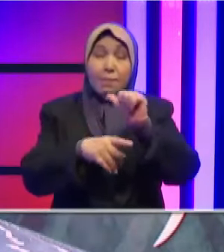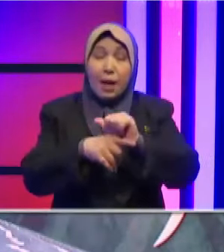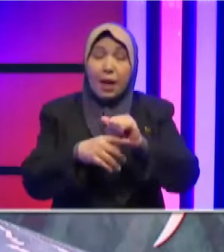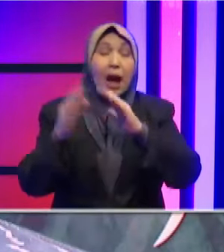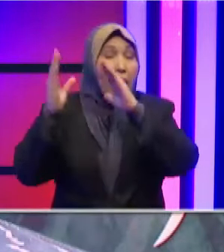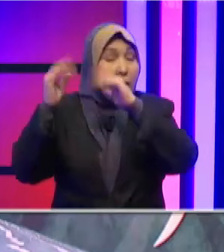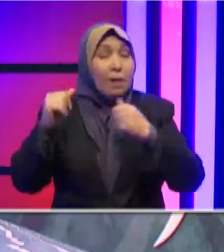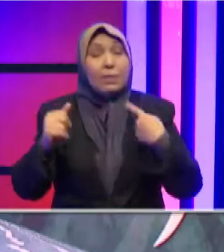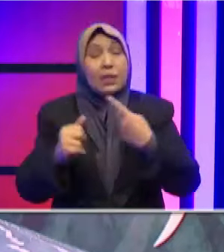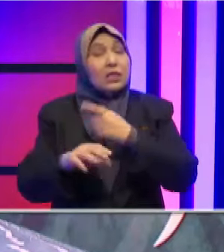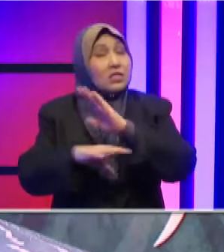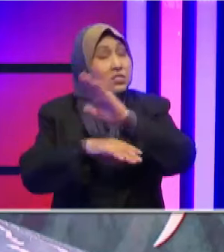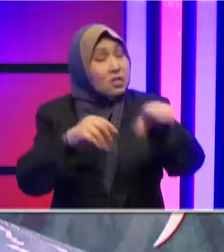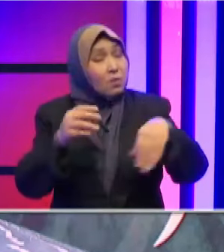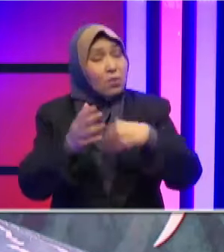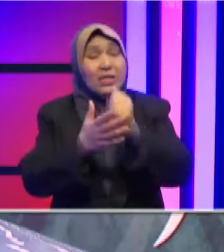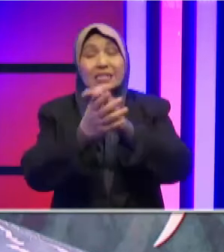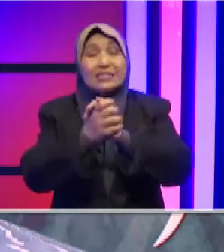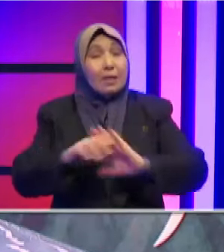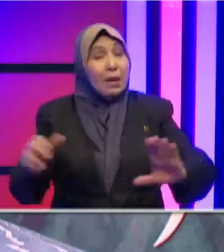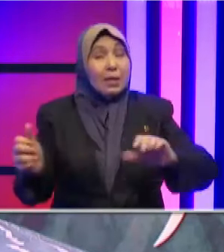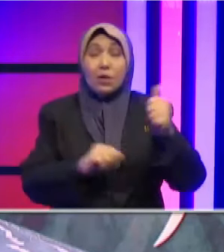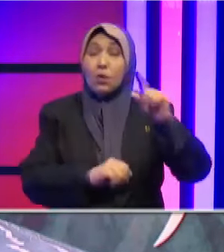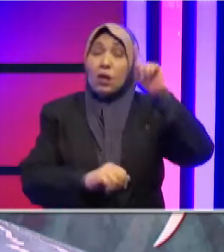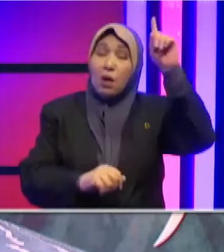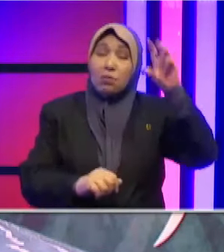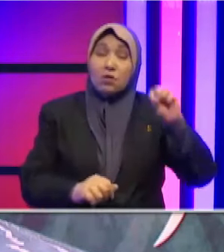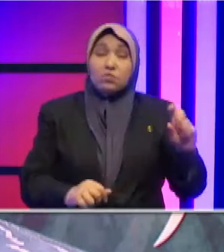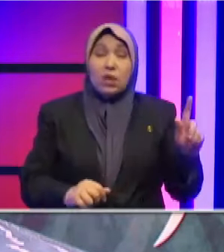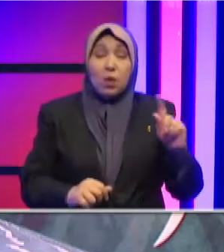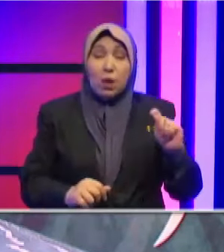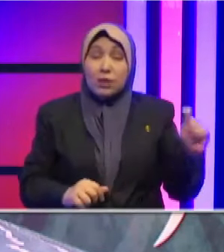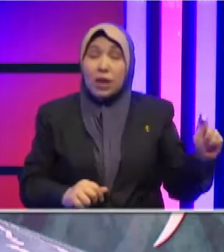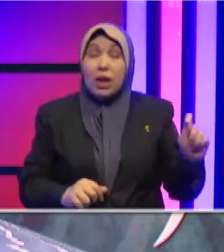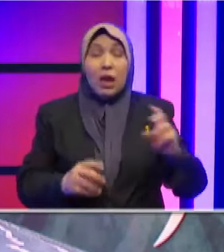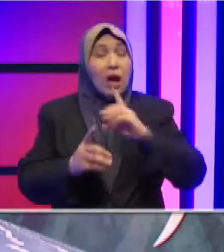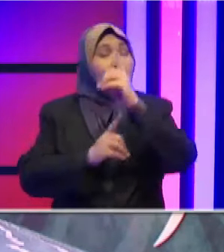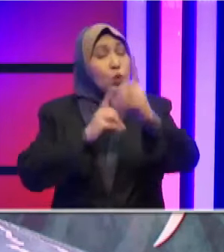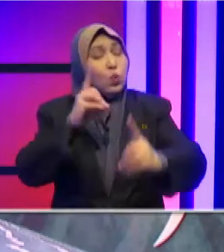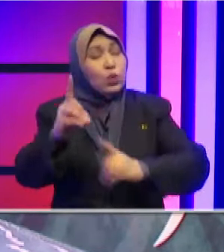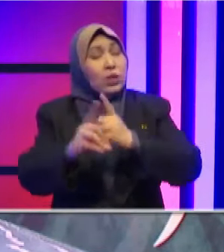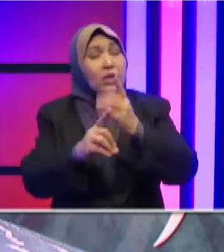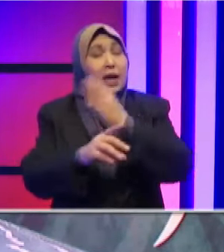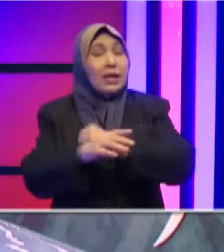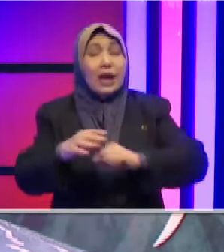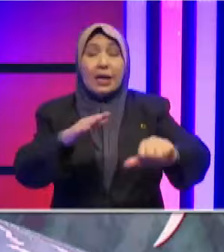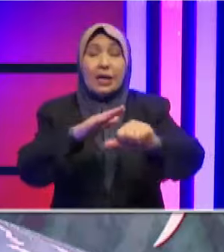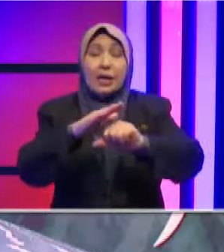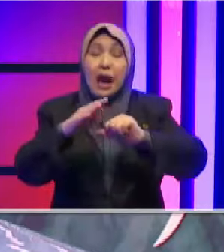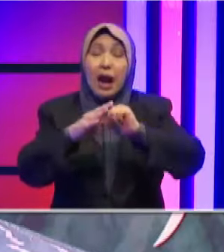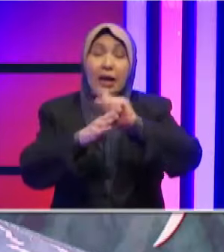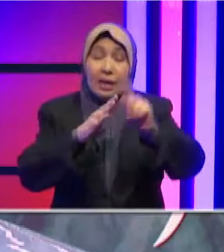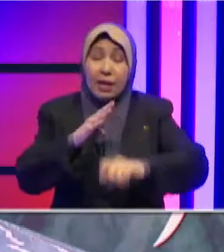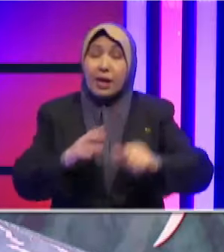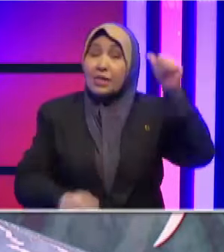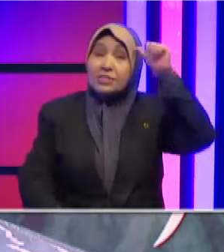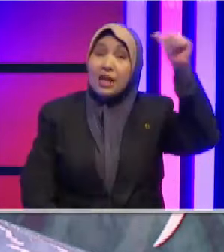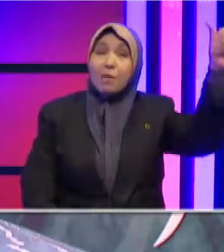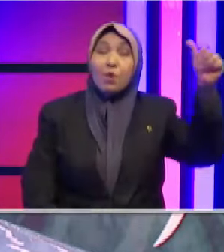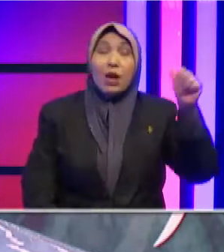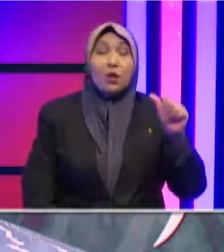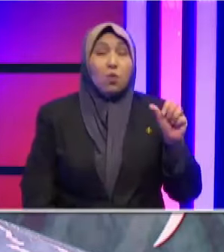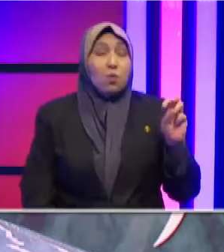moga-moga kita semua diselamatkan oleh Allah subhanahuwata'ala di dunia dan di hari akhirat selama alaikum